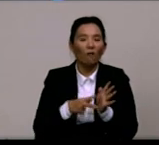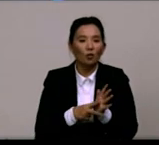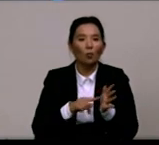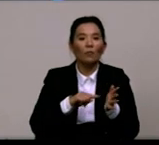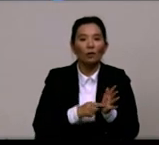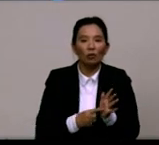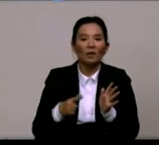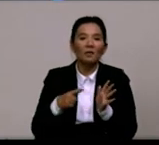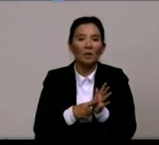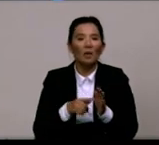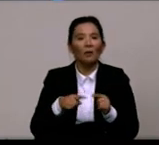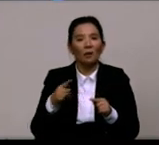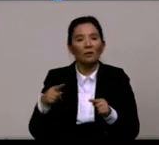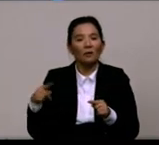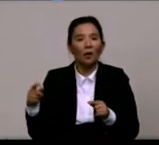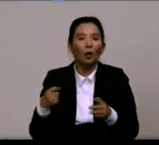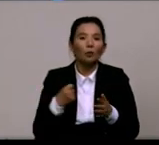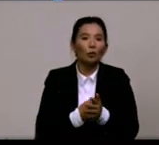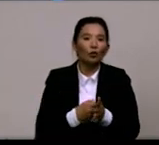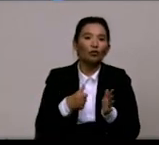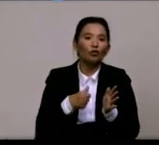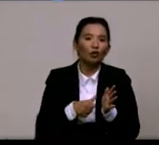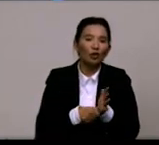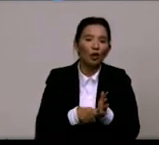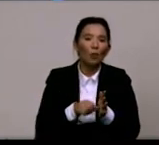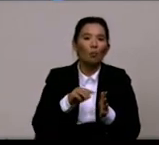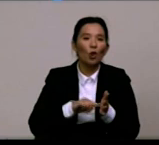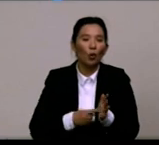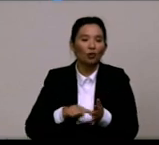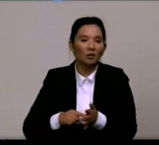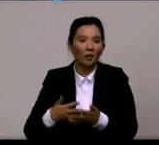8, умножаем на 7 и так далее до 6 множителей.